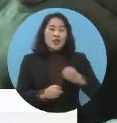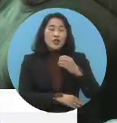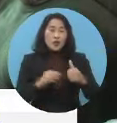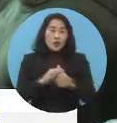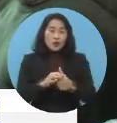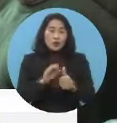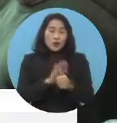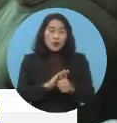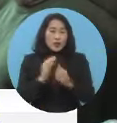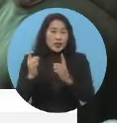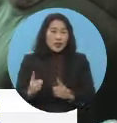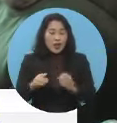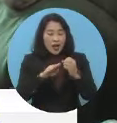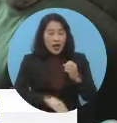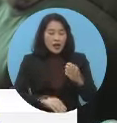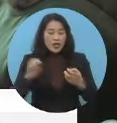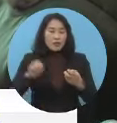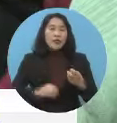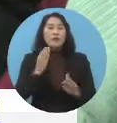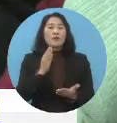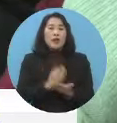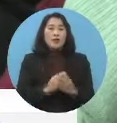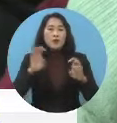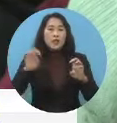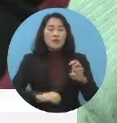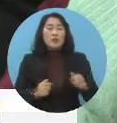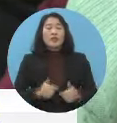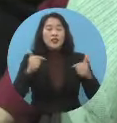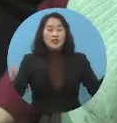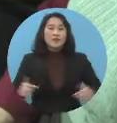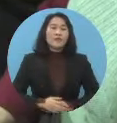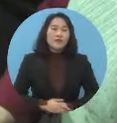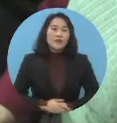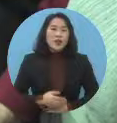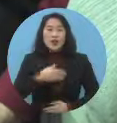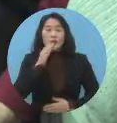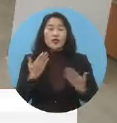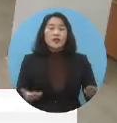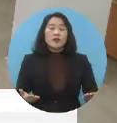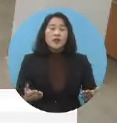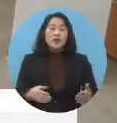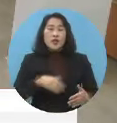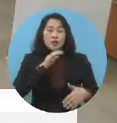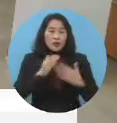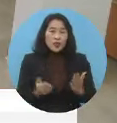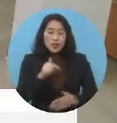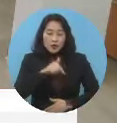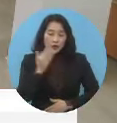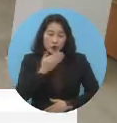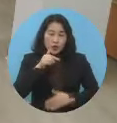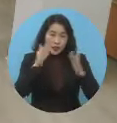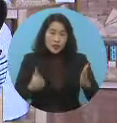기초연금 지원 대상을 소득 하위 20% 에서 40% 로 늘립니다 어르신 쉼터인 경로당의 정수기